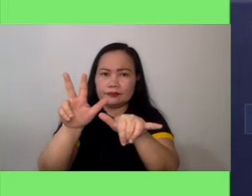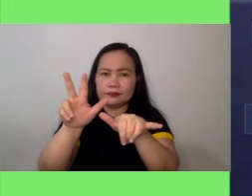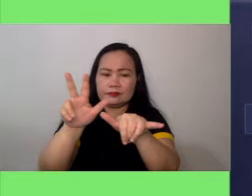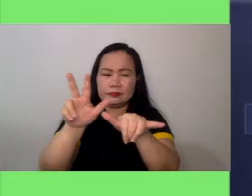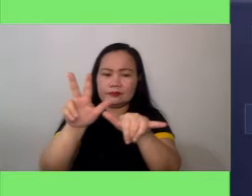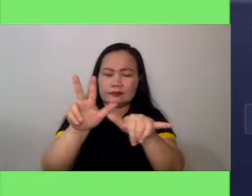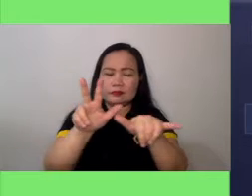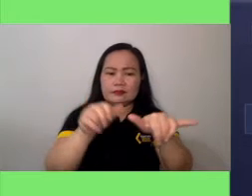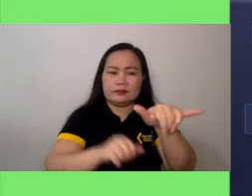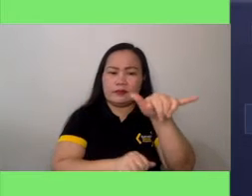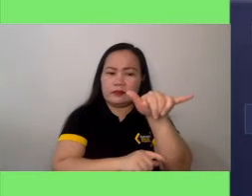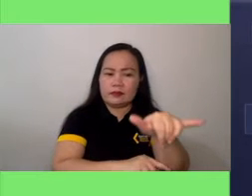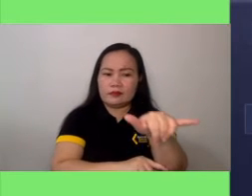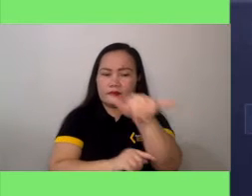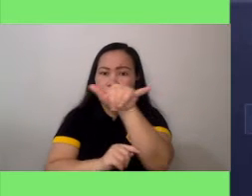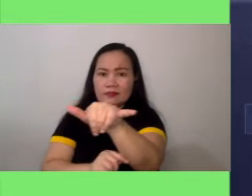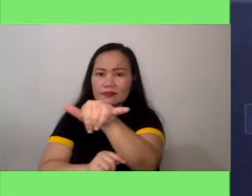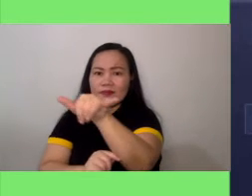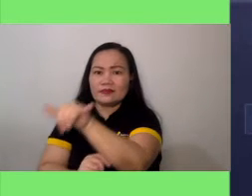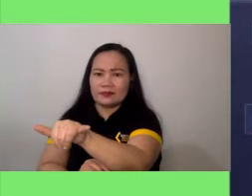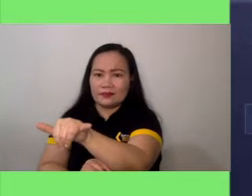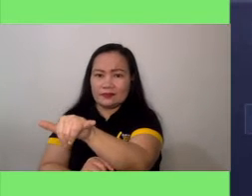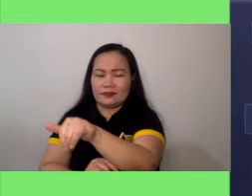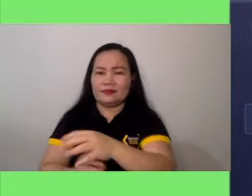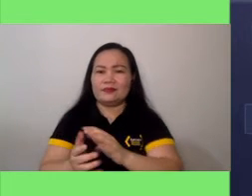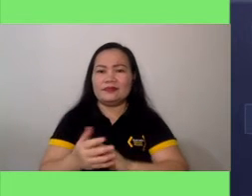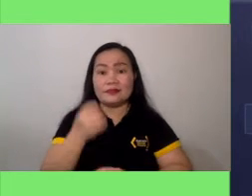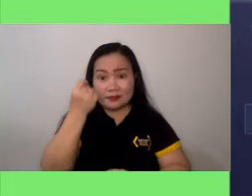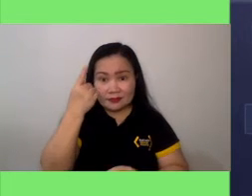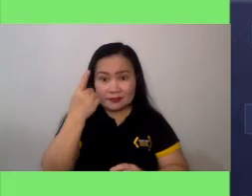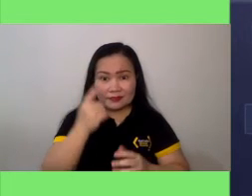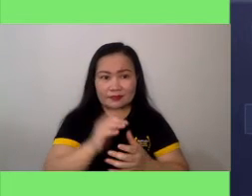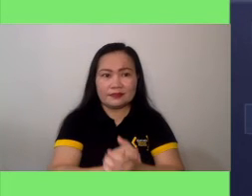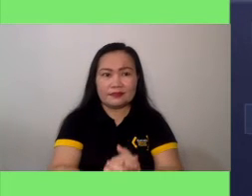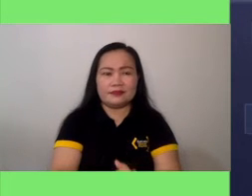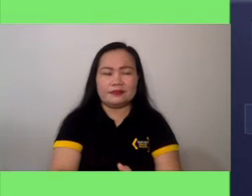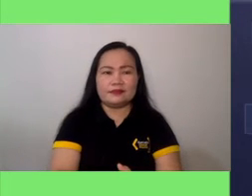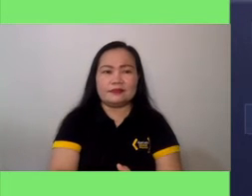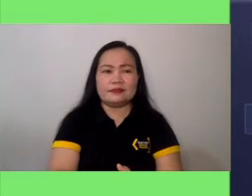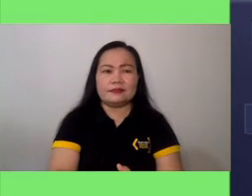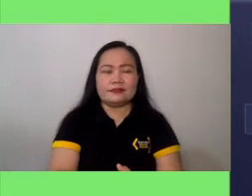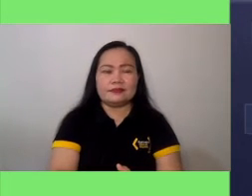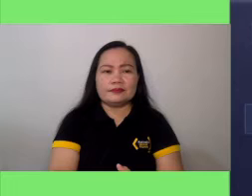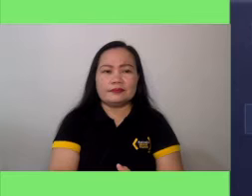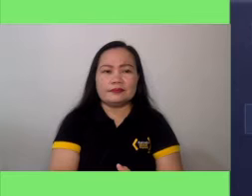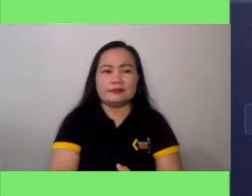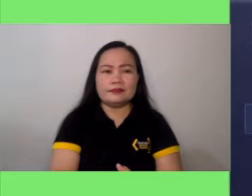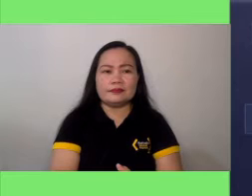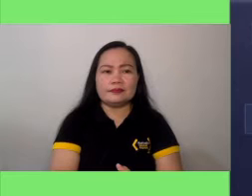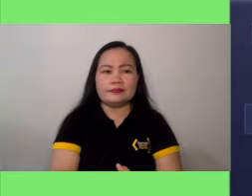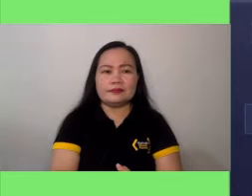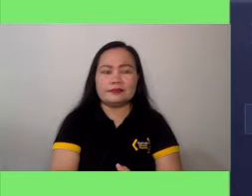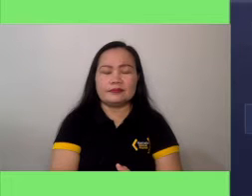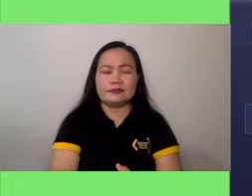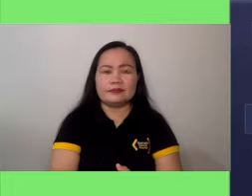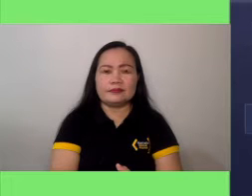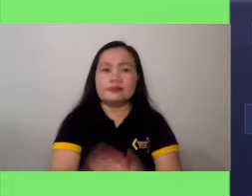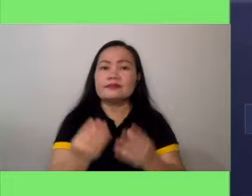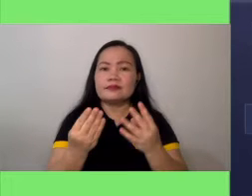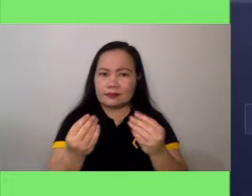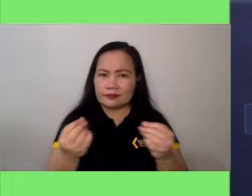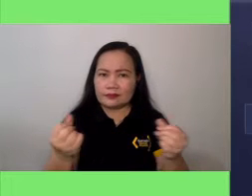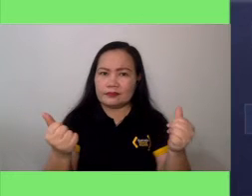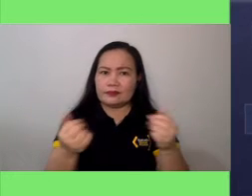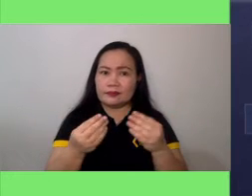y. Kaya po dapat napanood po natin yung exponential notation. Okay? So, dapat po ito, yung 3 mo, para lang kay y.